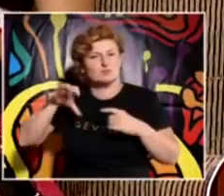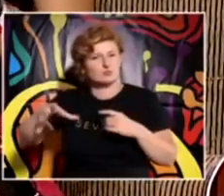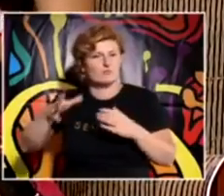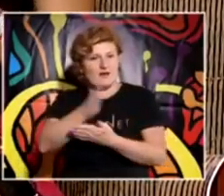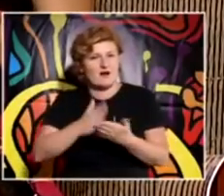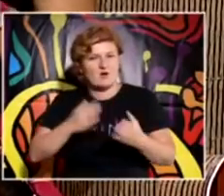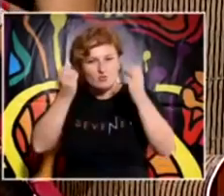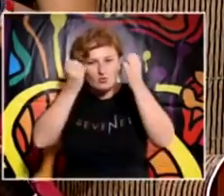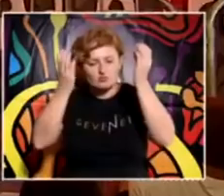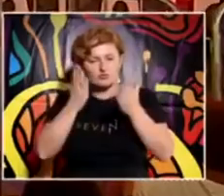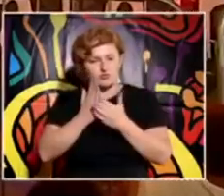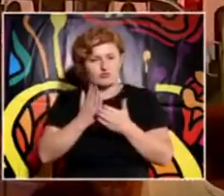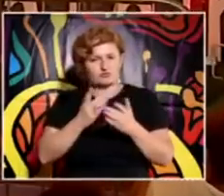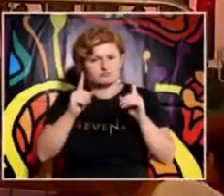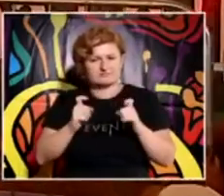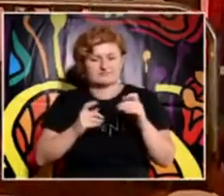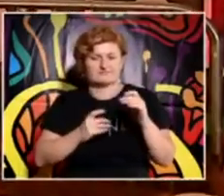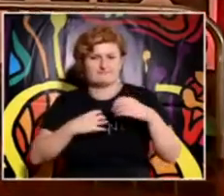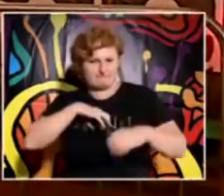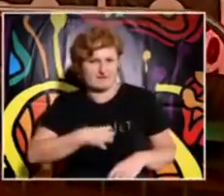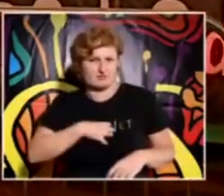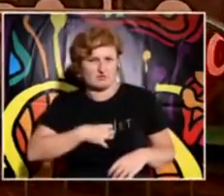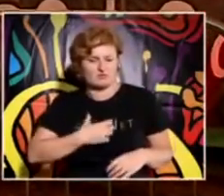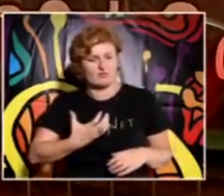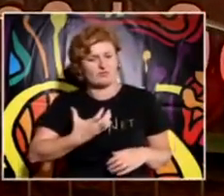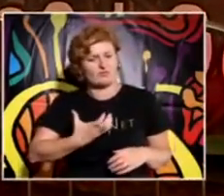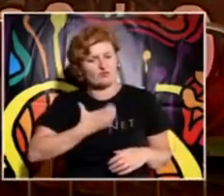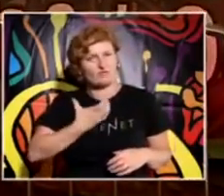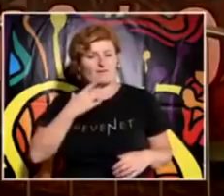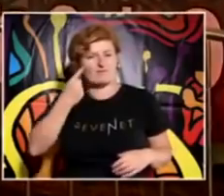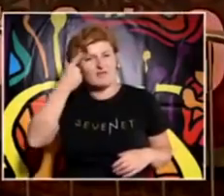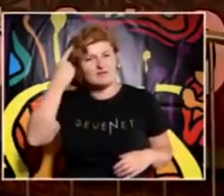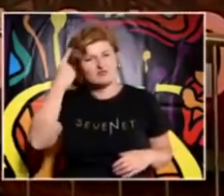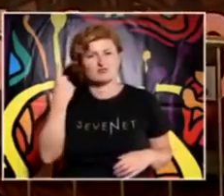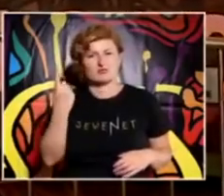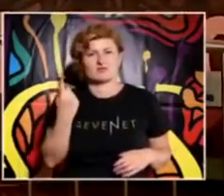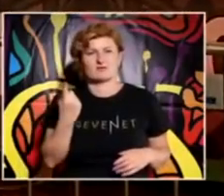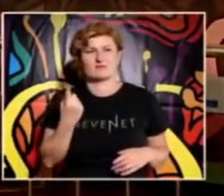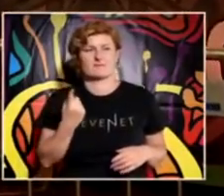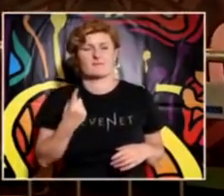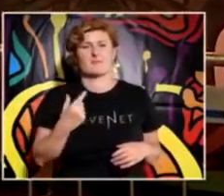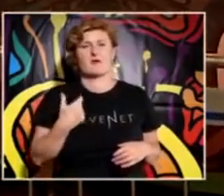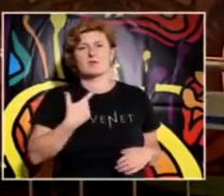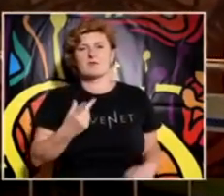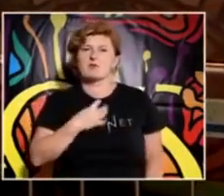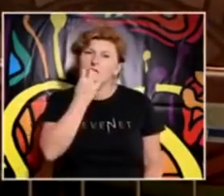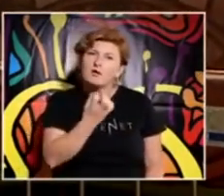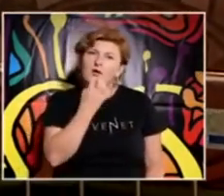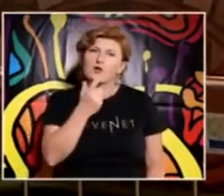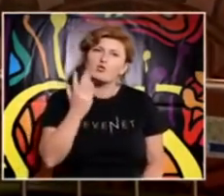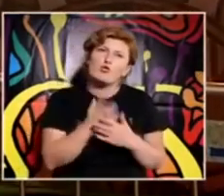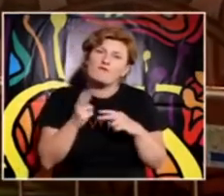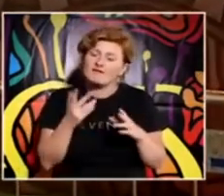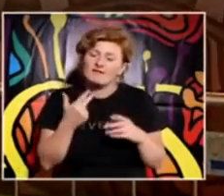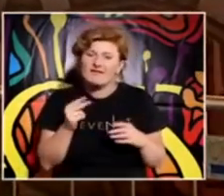już zaczęły być męczące i po prostu odczuwaliśmy taką tęsknotę, ale nie to, że tak narzekaliśmy, musimy wracać czy coś, nie. Po